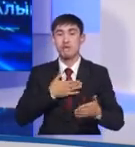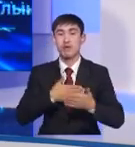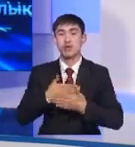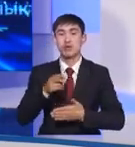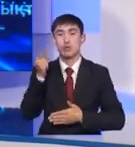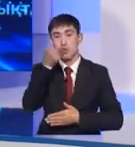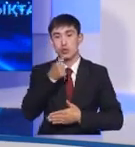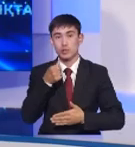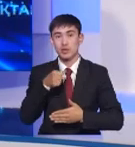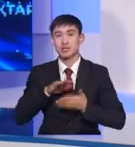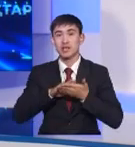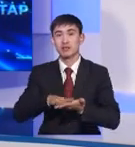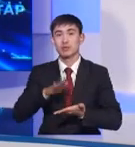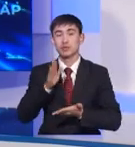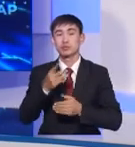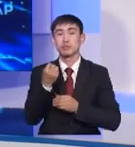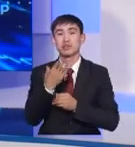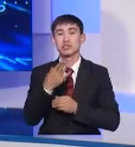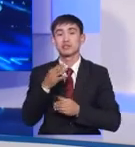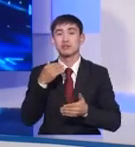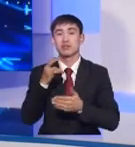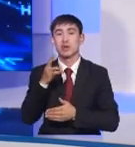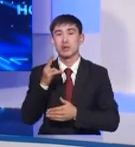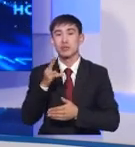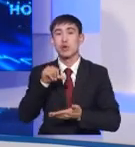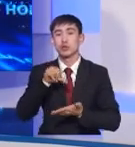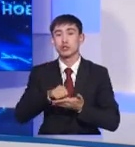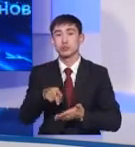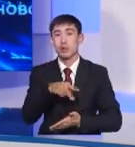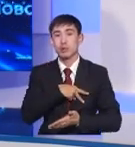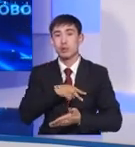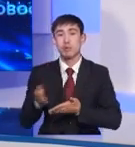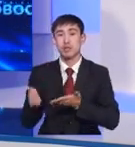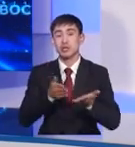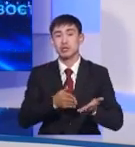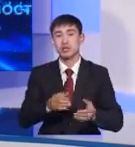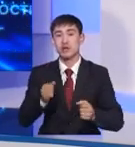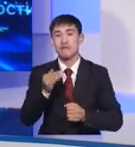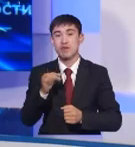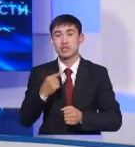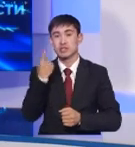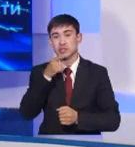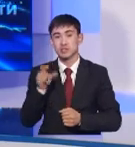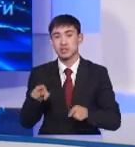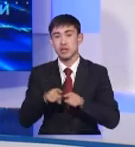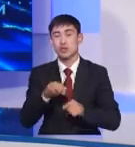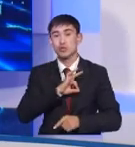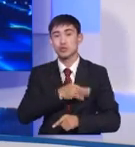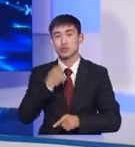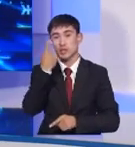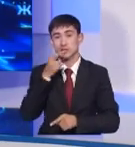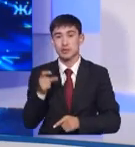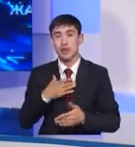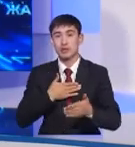премии «Волонтер года». Заявки принимаются до 15 ноября. К участию в премии приглашаются как физические, так и